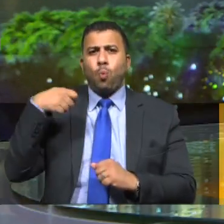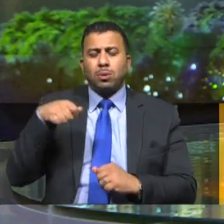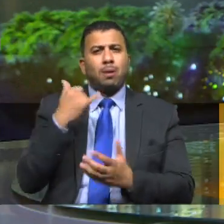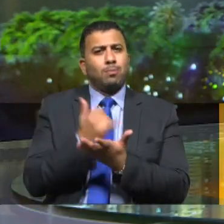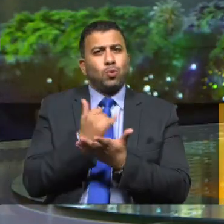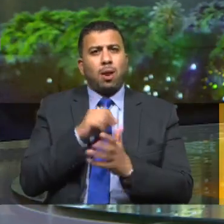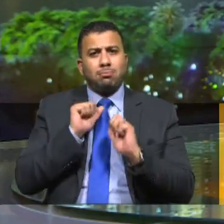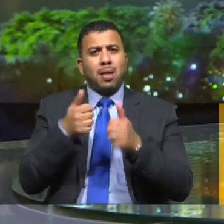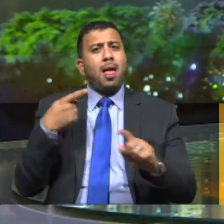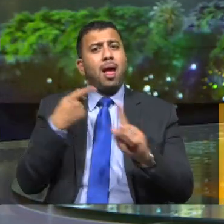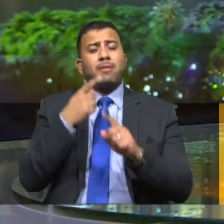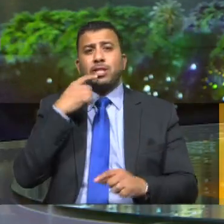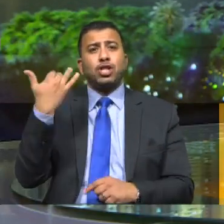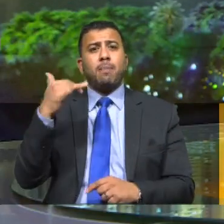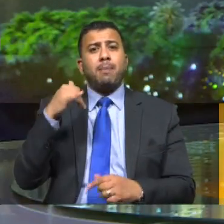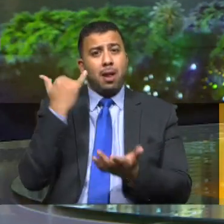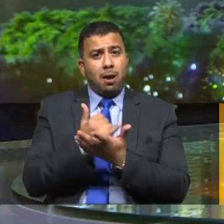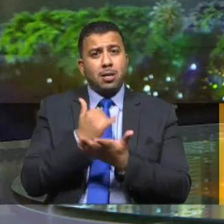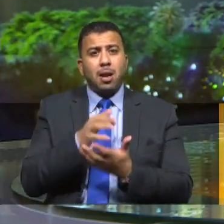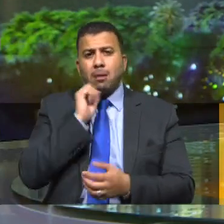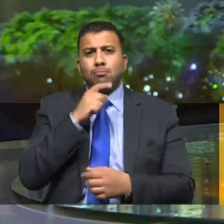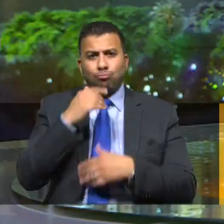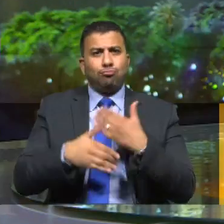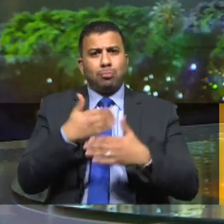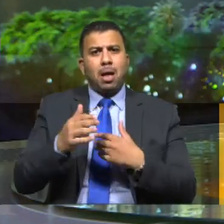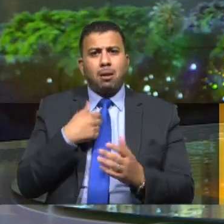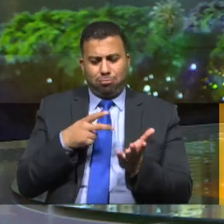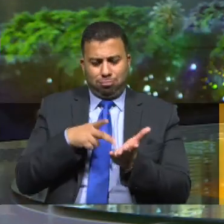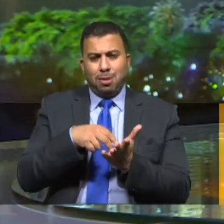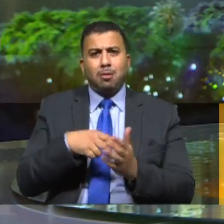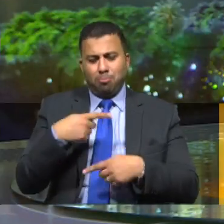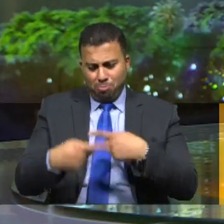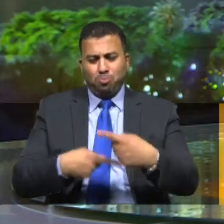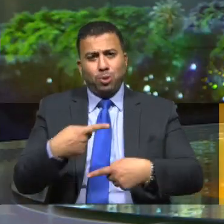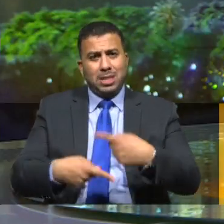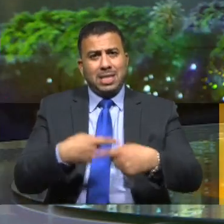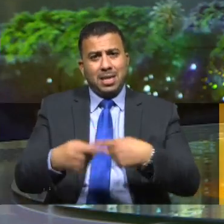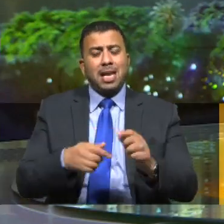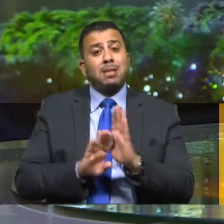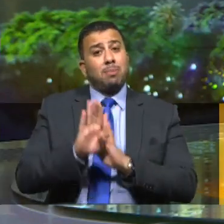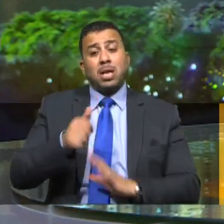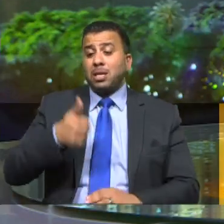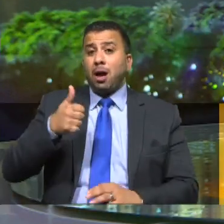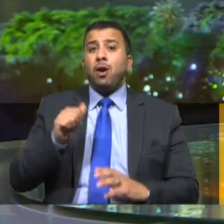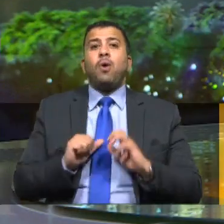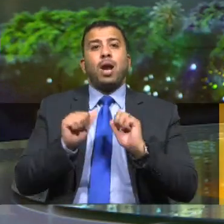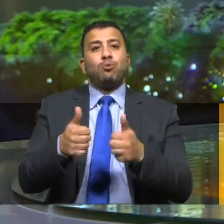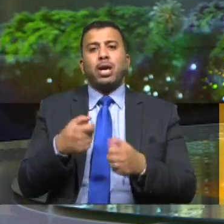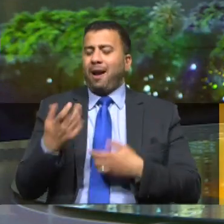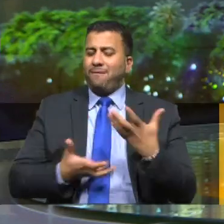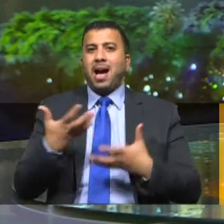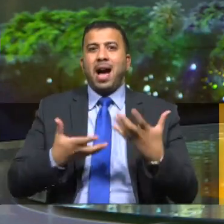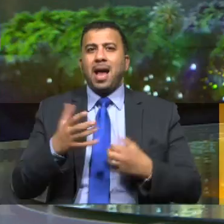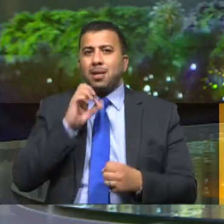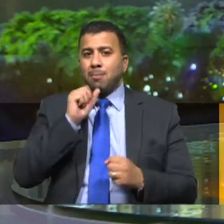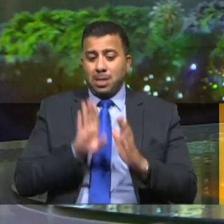والمسؤولين بهدف تمكين الشباب ليصبحوا قادرين على المضي قدما في مسيرة النمو والازدهار